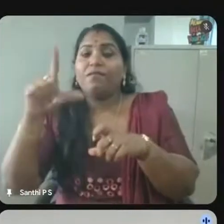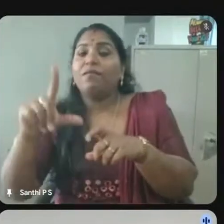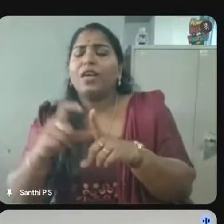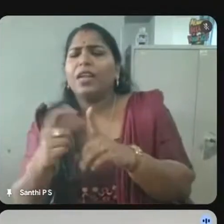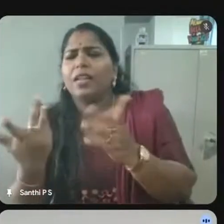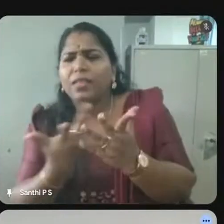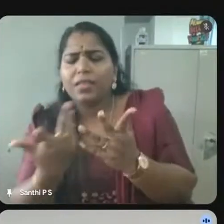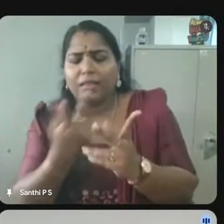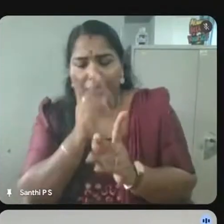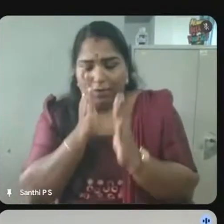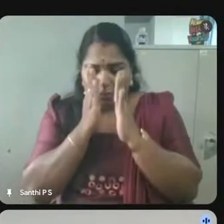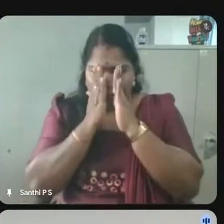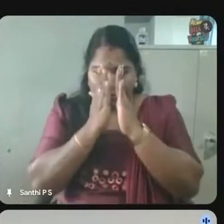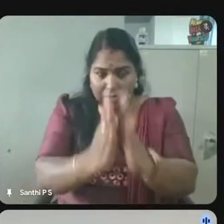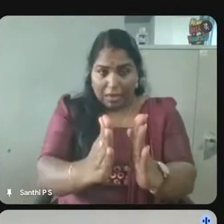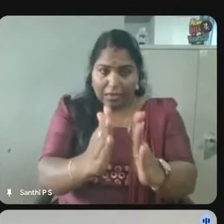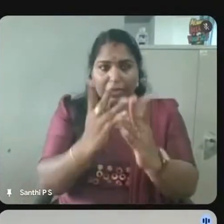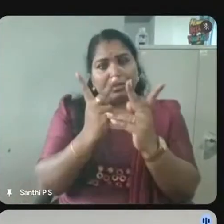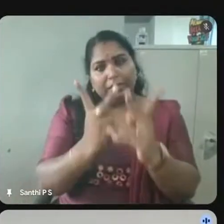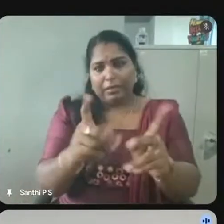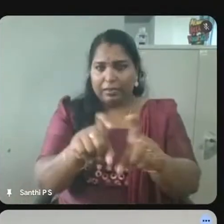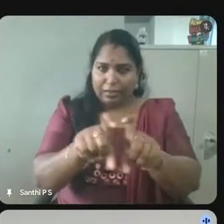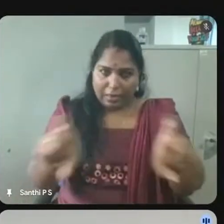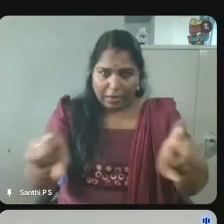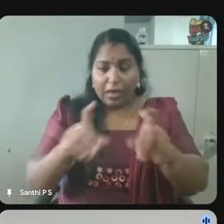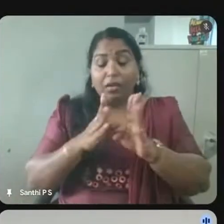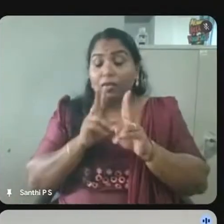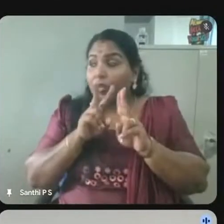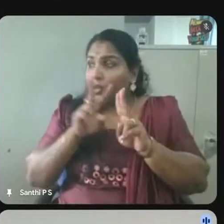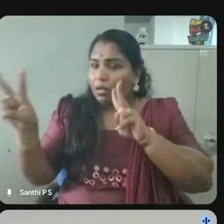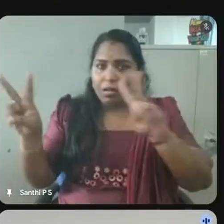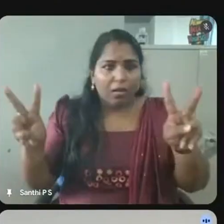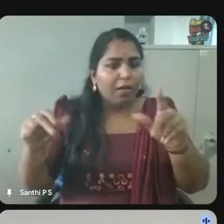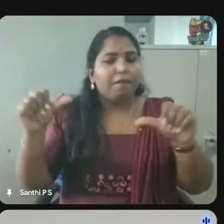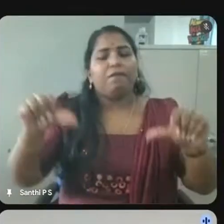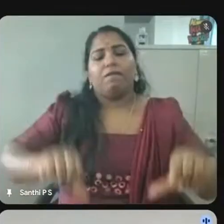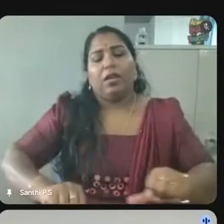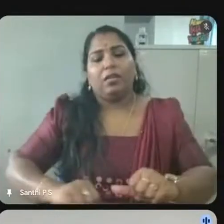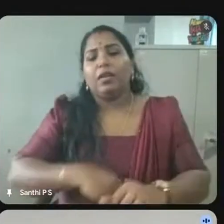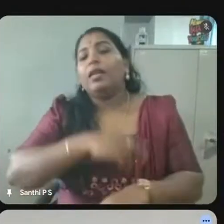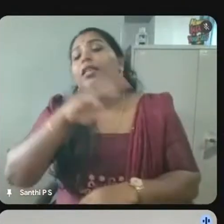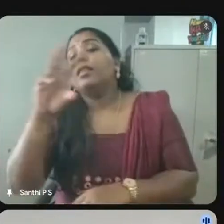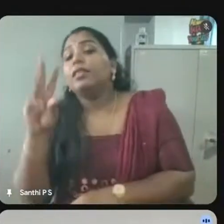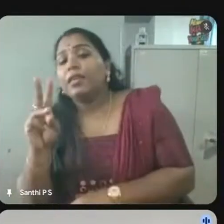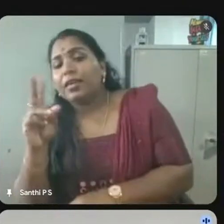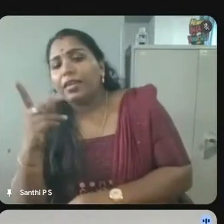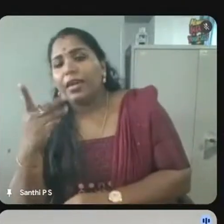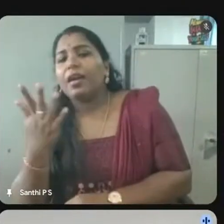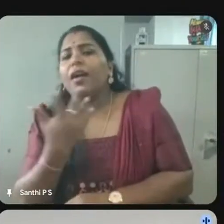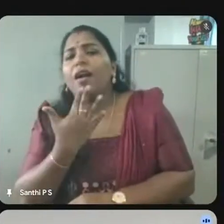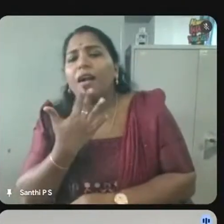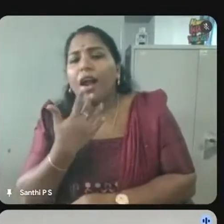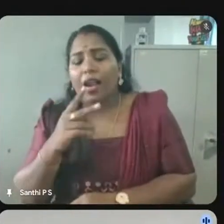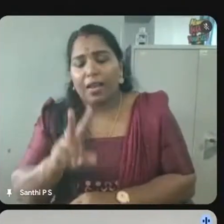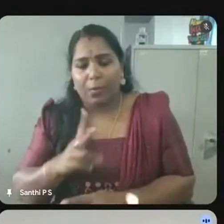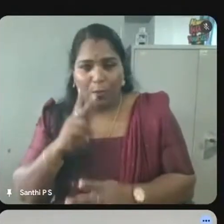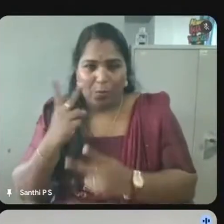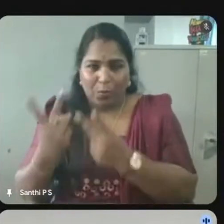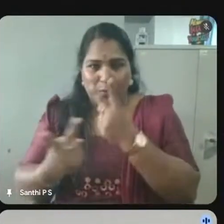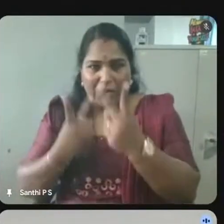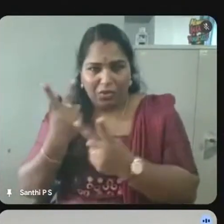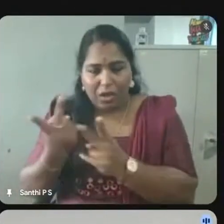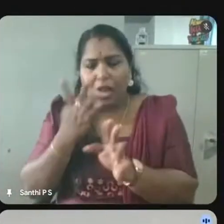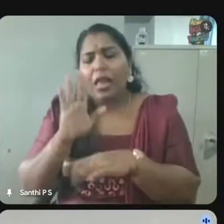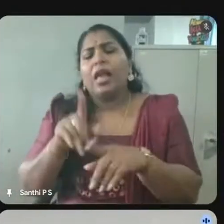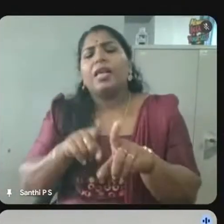കാണുന്ന അവസ്ഥയും ആവാം. സോ അത് നമ്മുടെ വിഷ്വൽ ഫീൽഡിലെ ഡിഫക്റ്റ് ആണ്. മൂന്നാമത്തേത് നമ്മൾ പറയുന്നത് കളർ വിഷൻ ആണ്. പലർക്കും നമുക്കറിയാം കളർ വിഷൻ